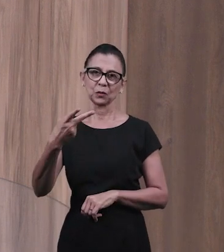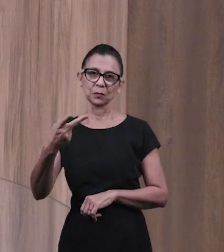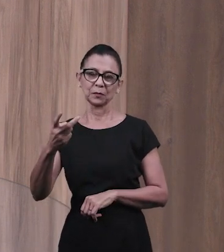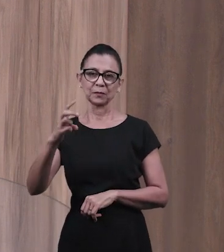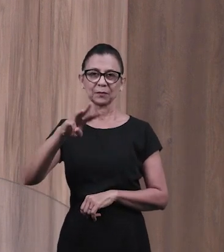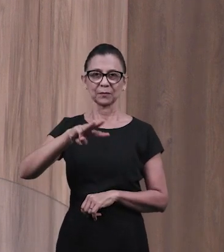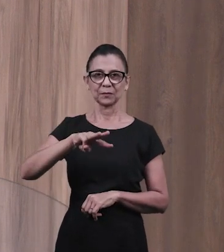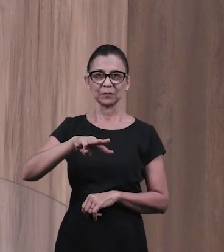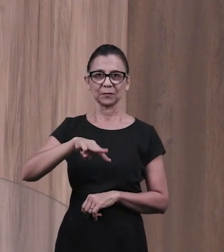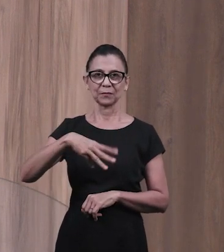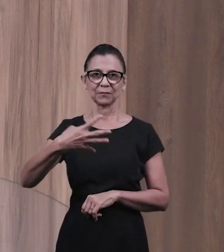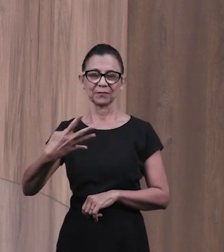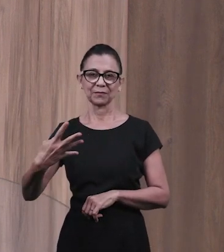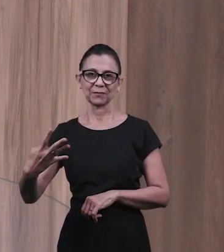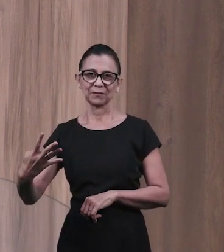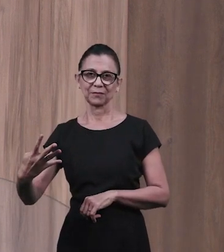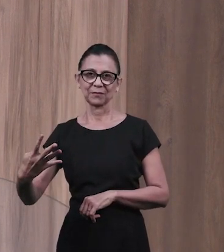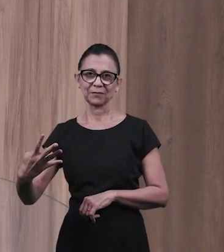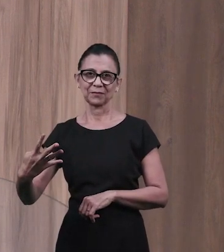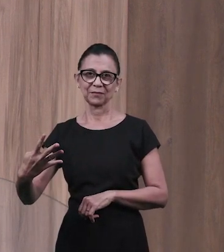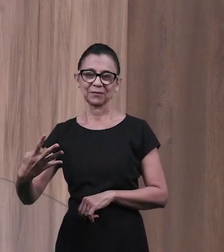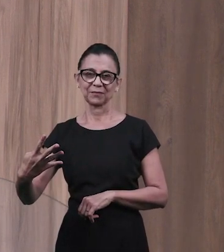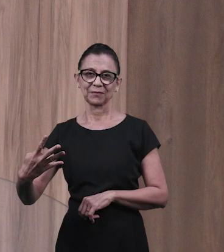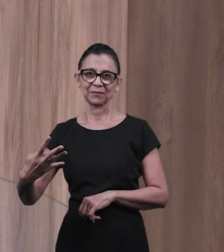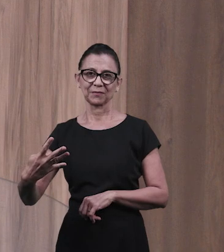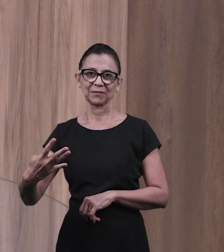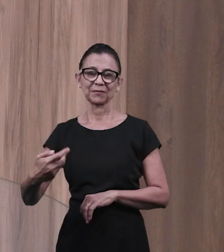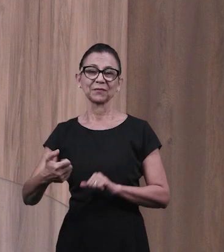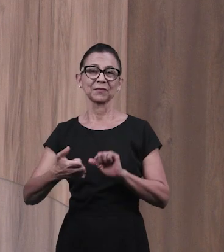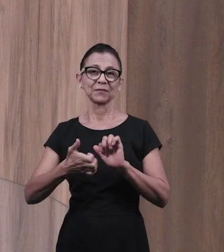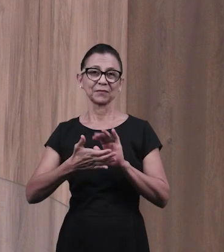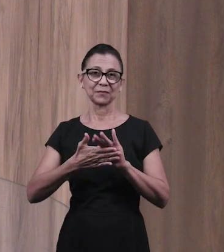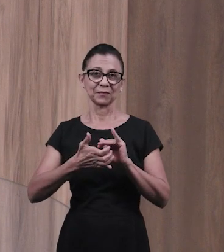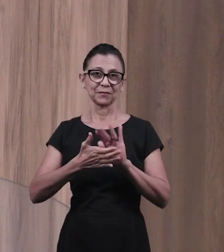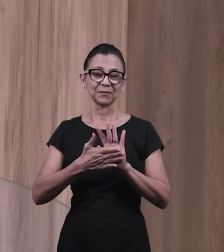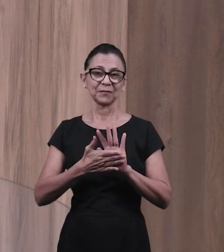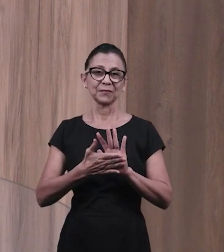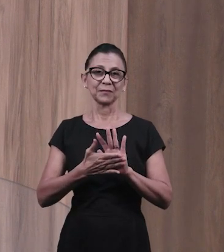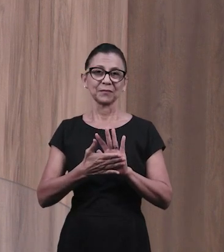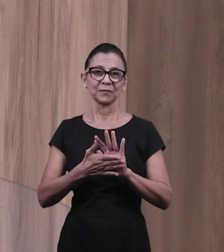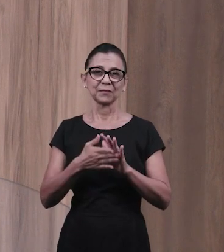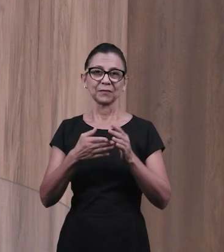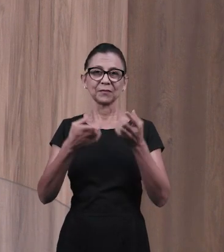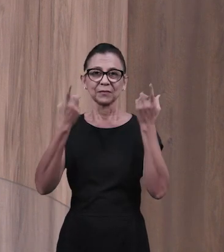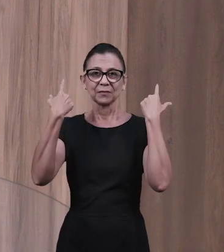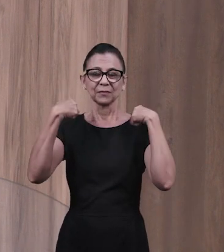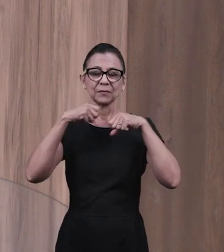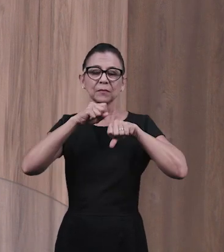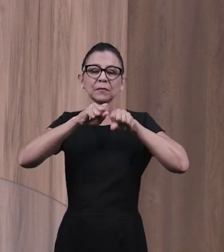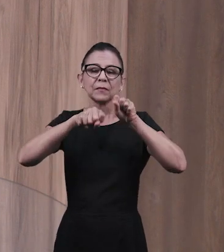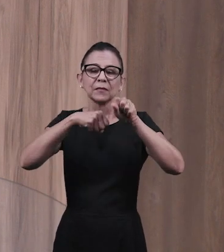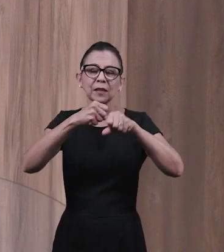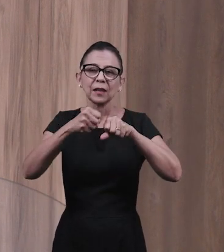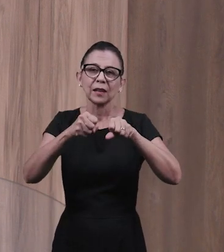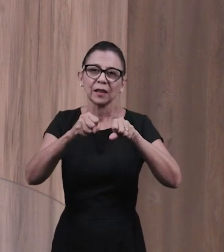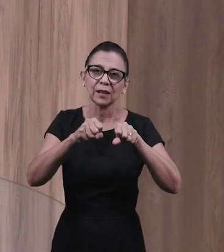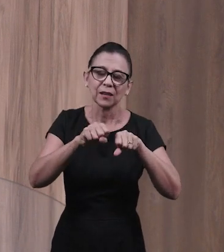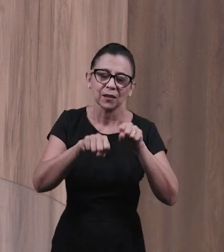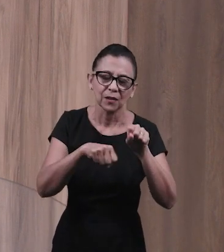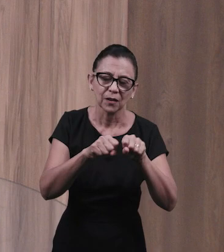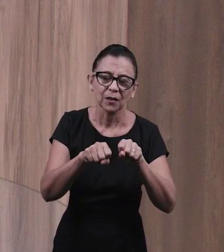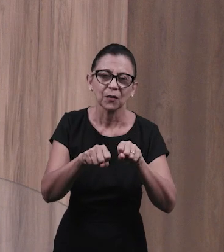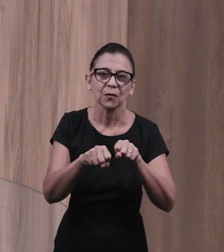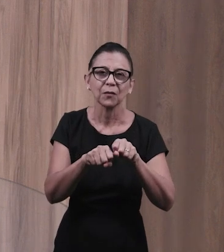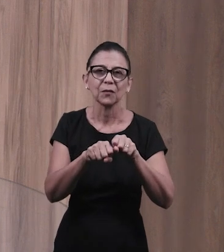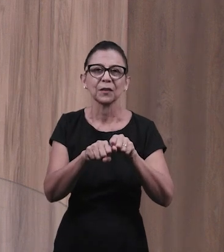1, 2, 3, 4. Et a louange va faire. Deitada na relva.